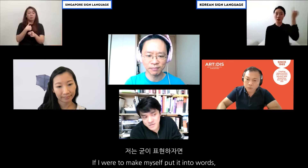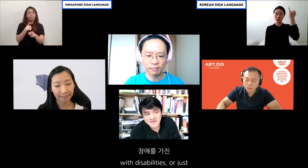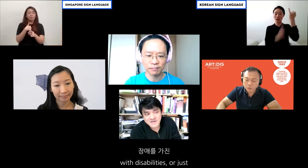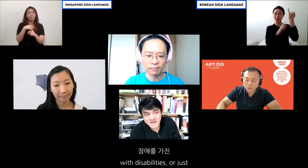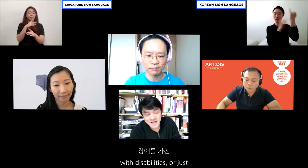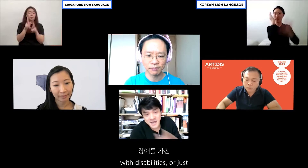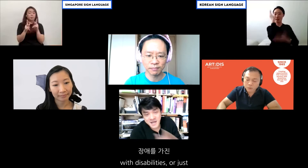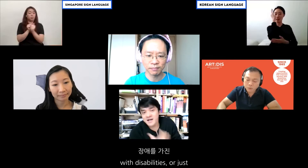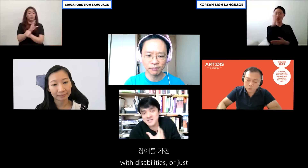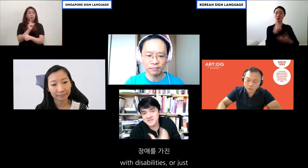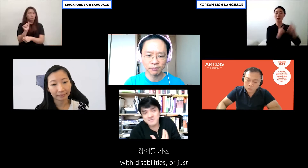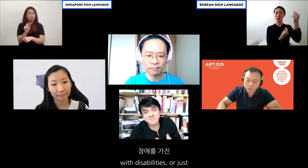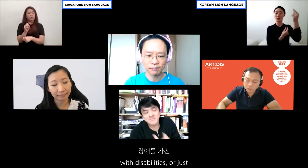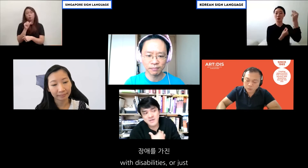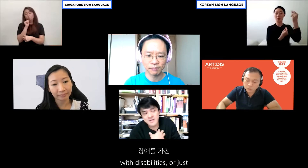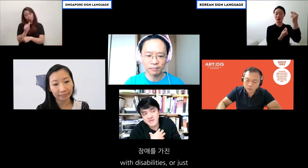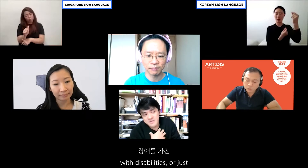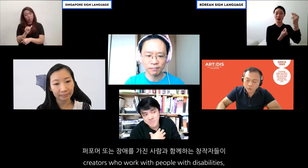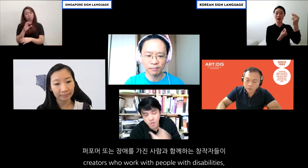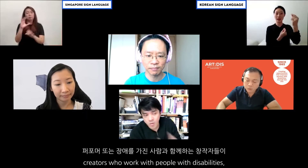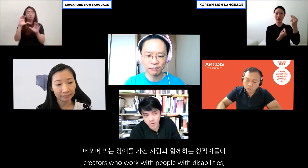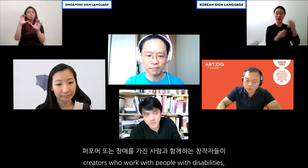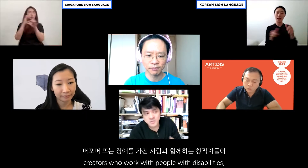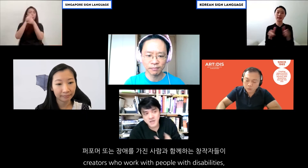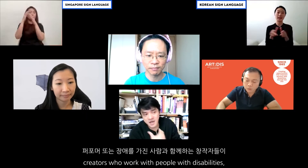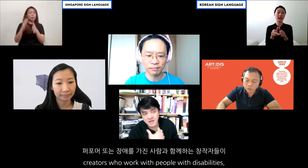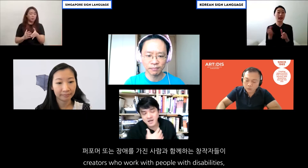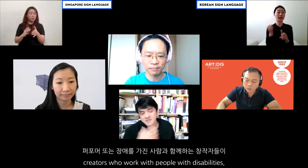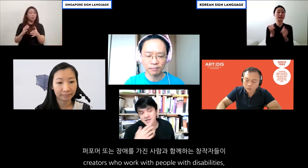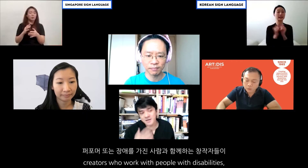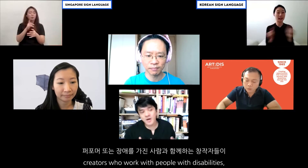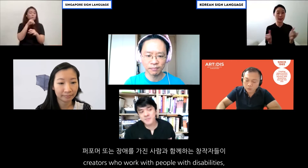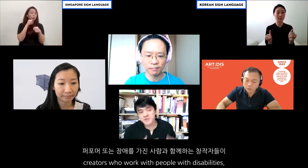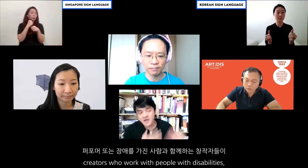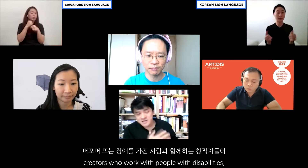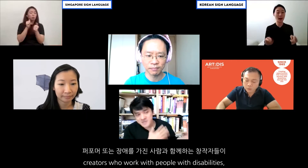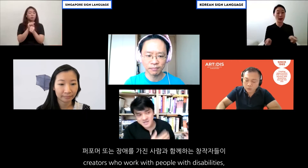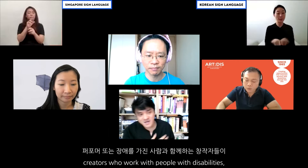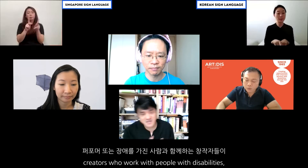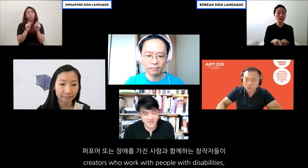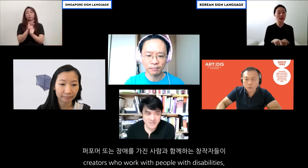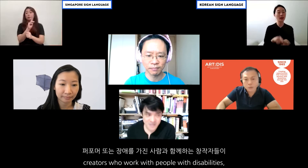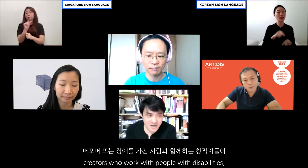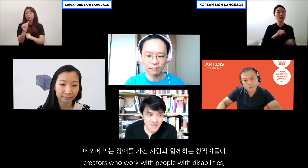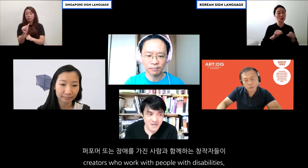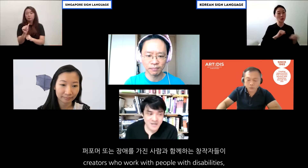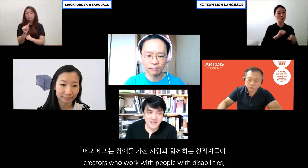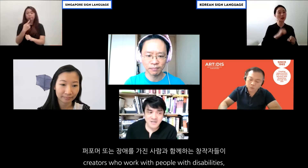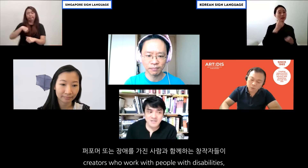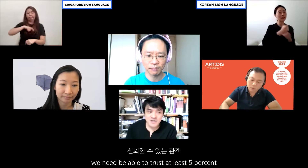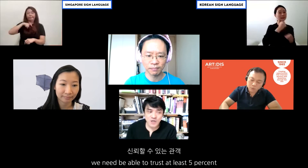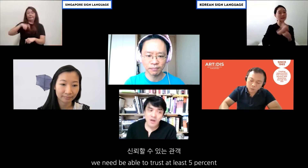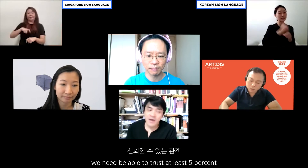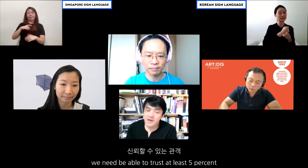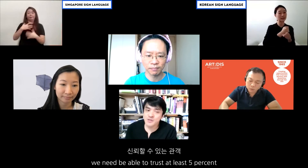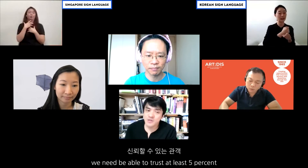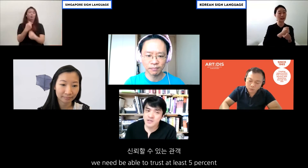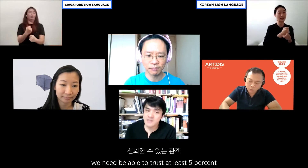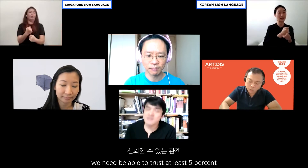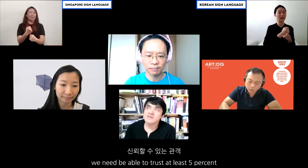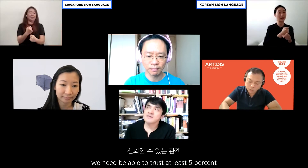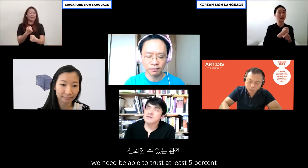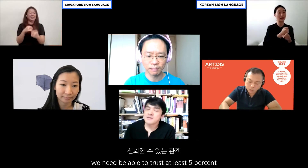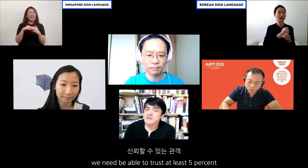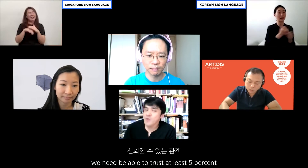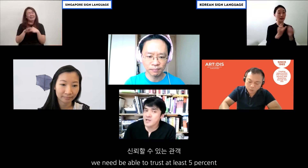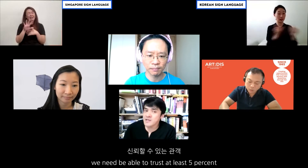표현하자면 장애를 가진 퍼포머 또는 장애를 가진 사람과 함께하는 창작자들이 신뢰할 수